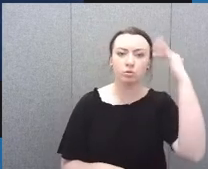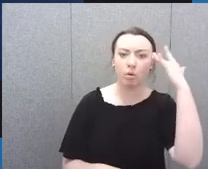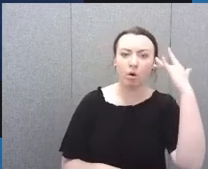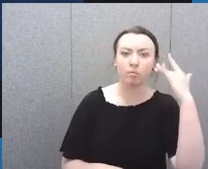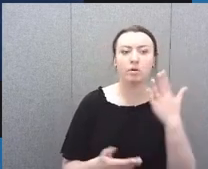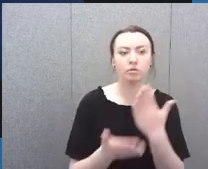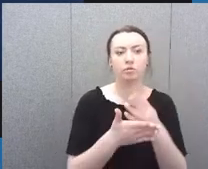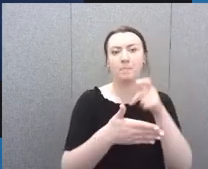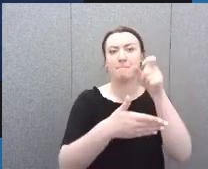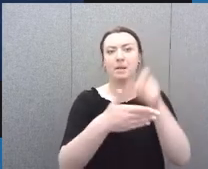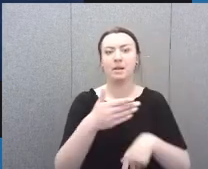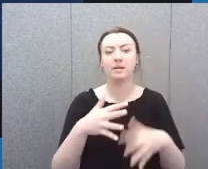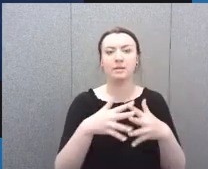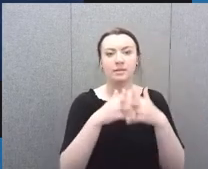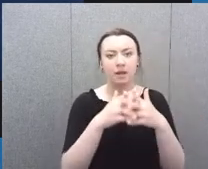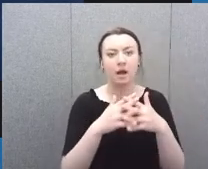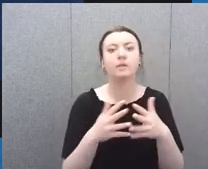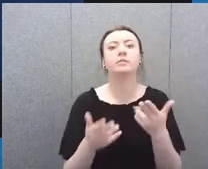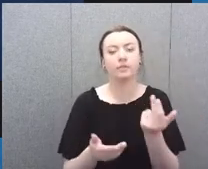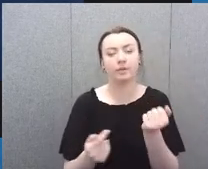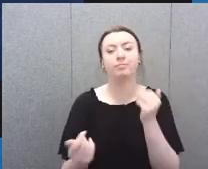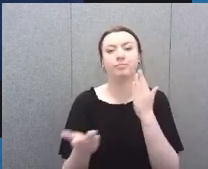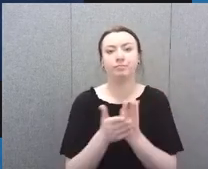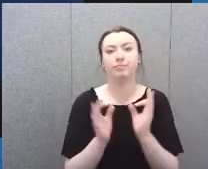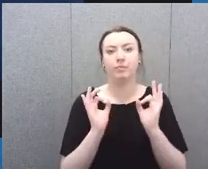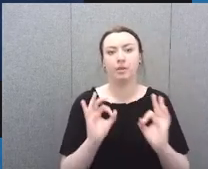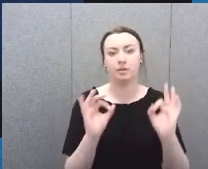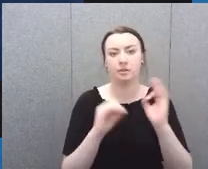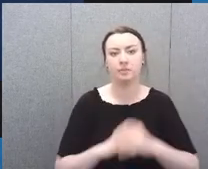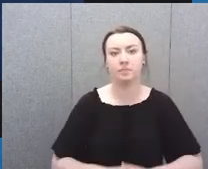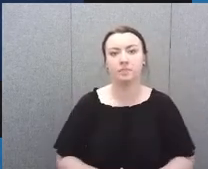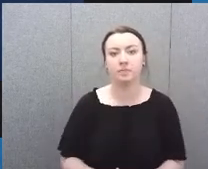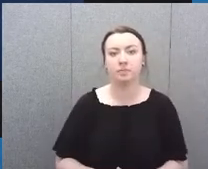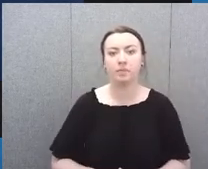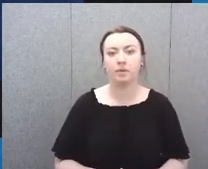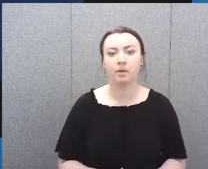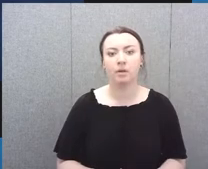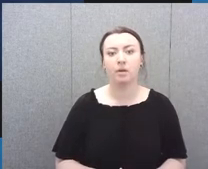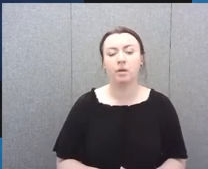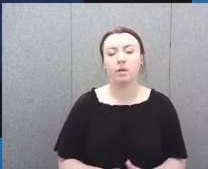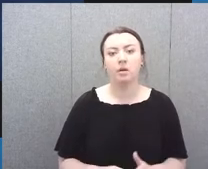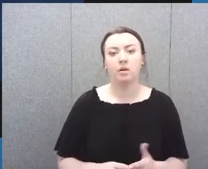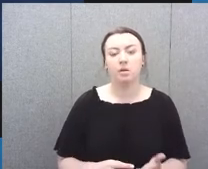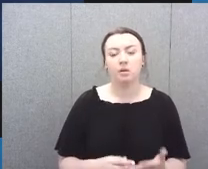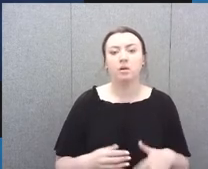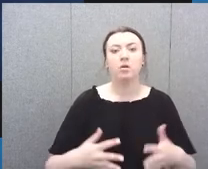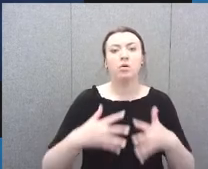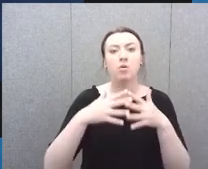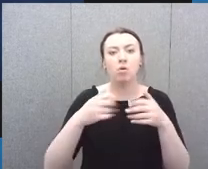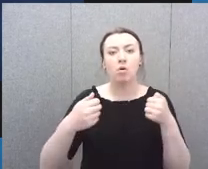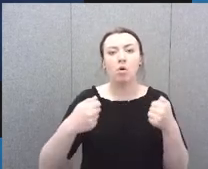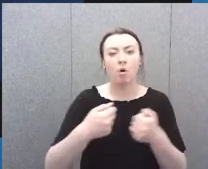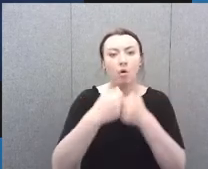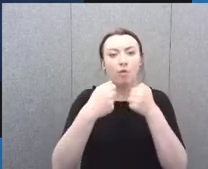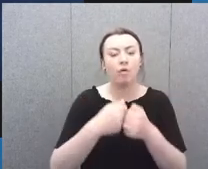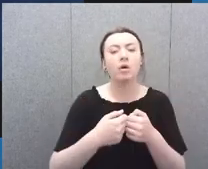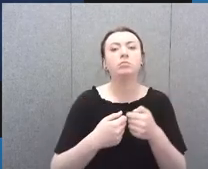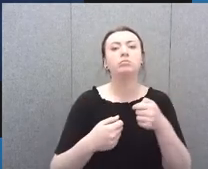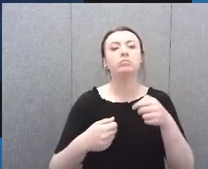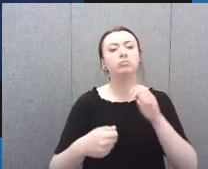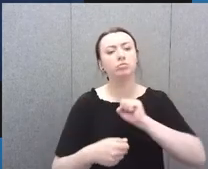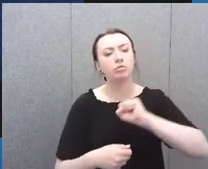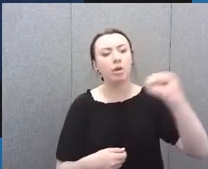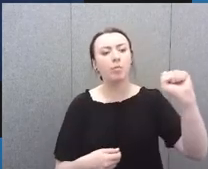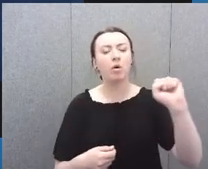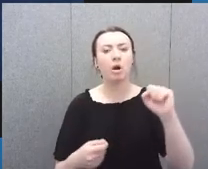Татьяна говорит, что сейчас там происходит гражданская война. Я даже согласна с этим мнением. А борьба за демократию у нас